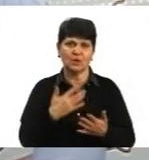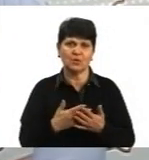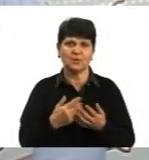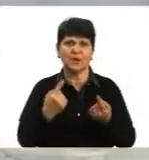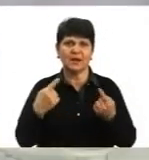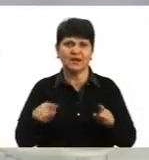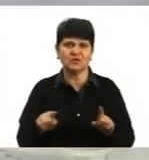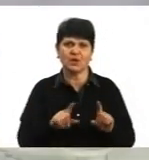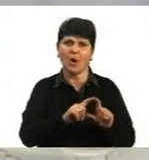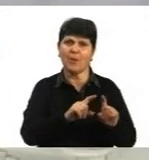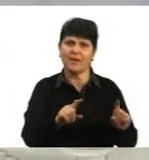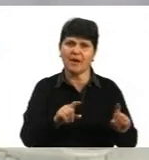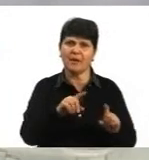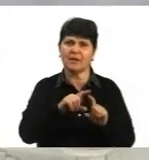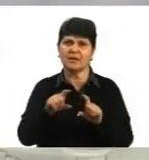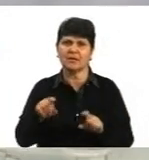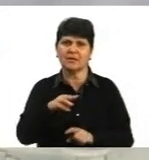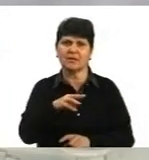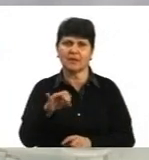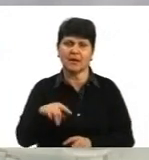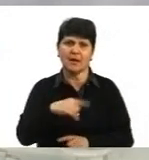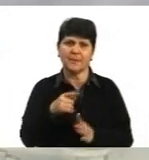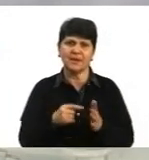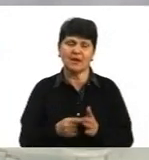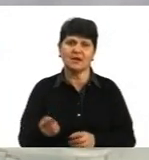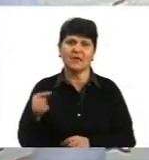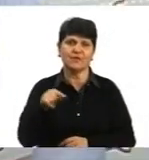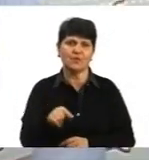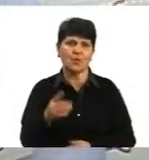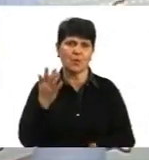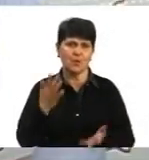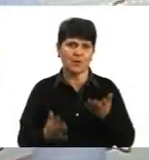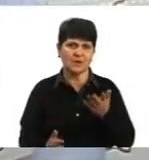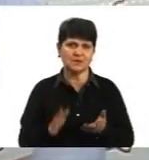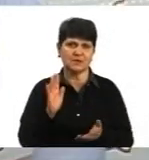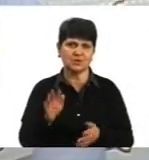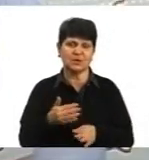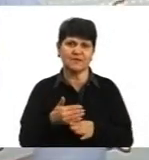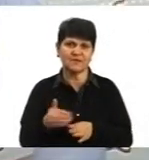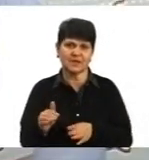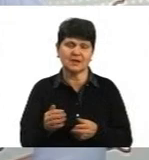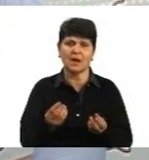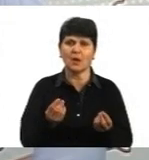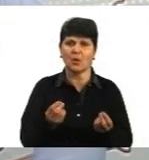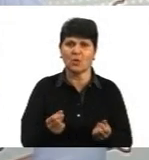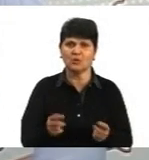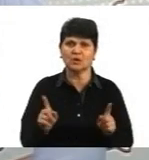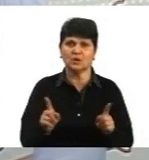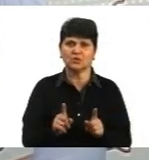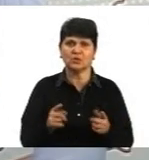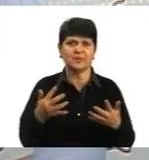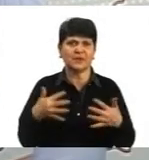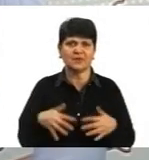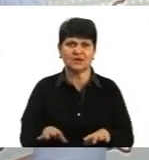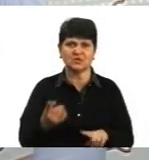торгів, інші так? об'єкти. І питання в тому, що якщо просто будуть виділені відповідні кошти, щоб не втрачати ці 2 місяці